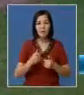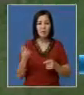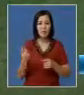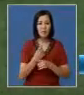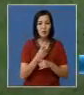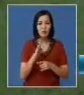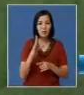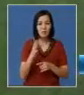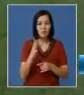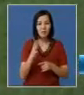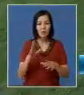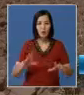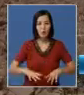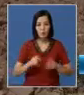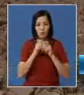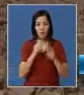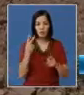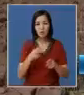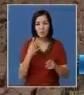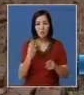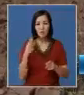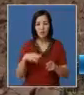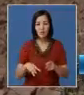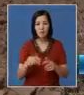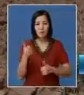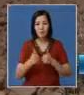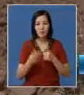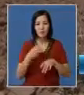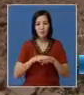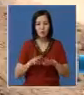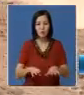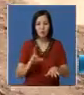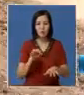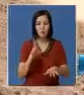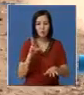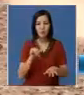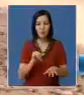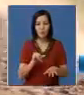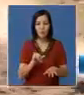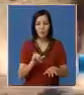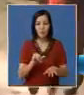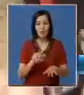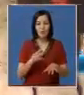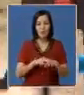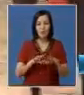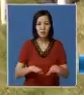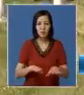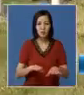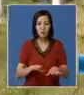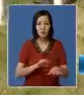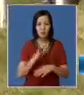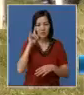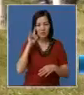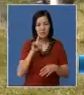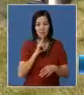келген 5 жүйрікке табысталды. 24 шақырымға созылған бәсекеде 3-ші орынды Көксу ауданының тұлпары еленсе, 2-ші болып Шығыс Қазақстан